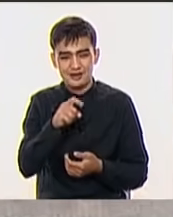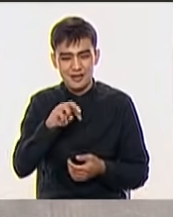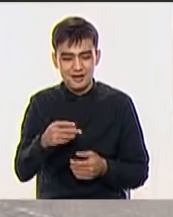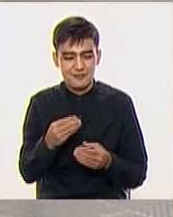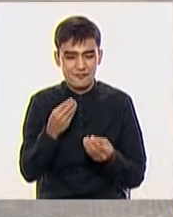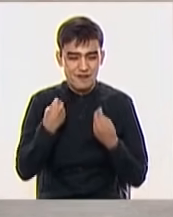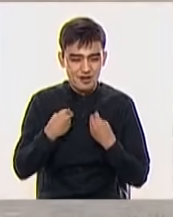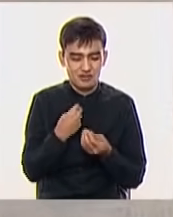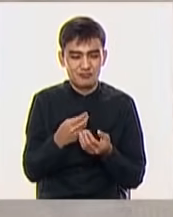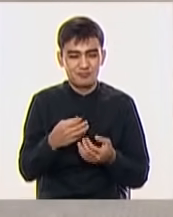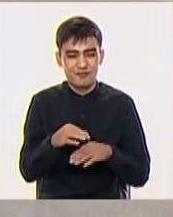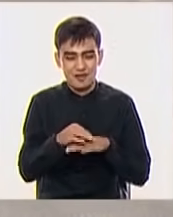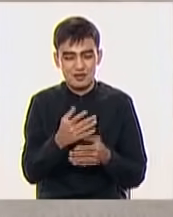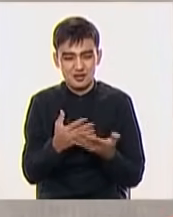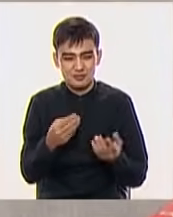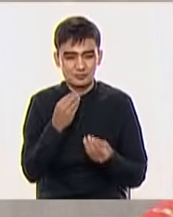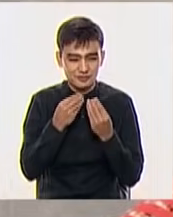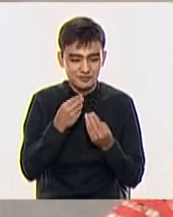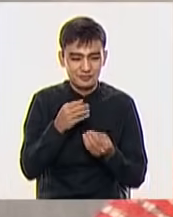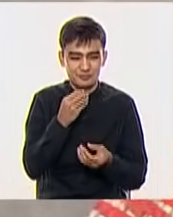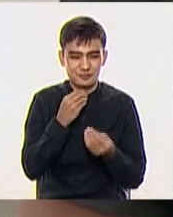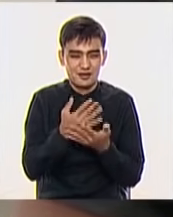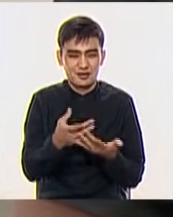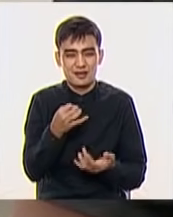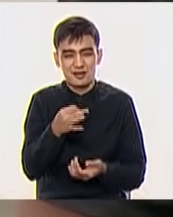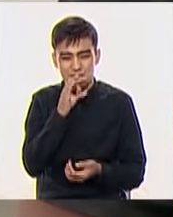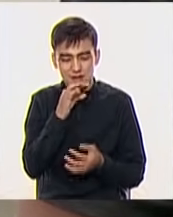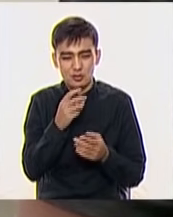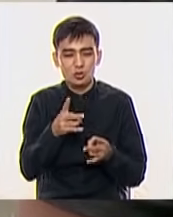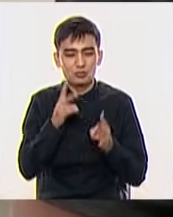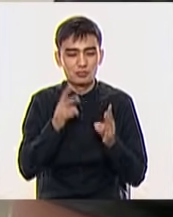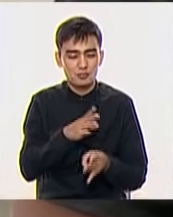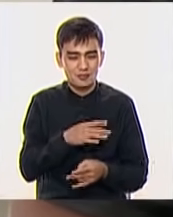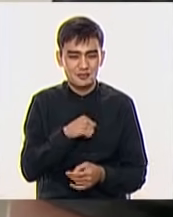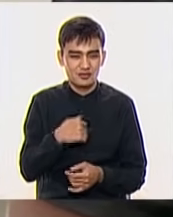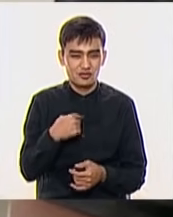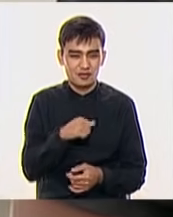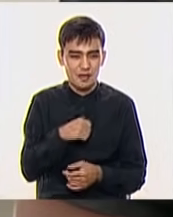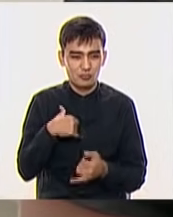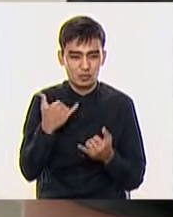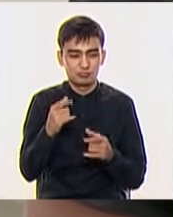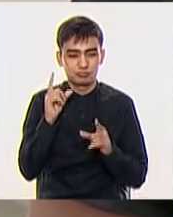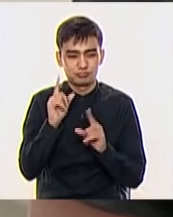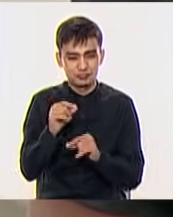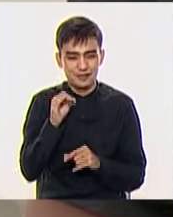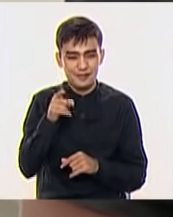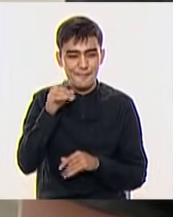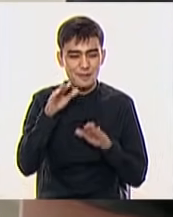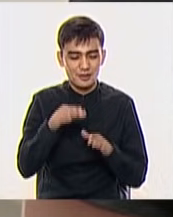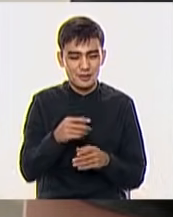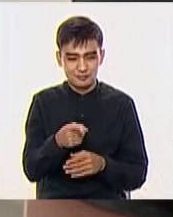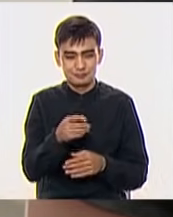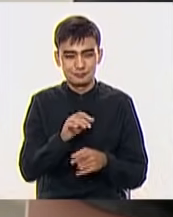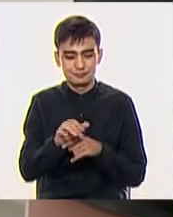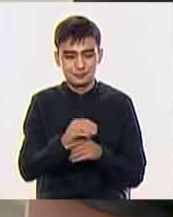вещами, продуктами и медикаментами для пострадавших в Ридере. На данный момент я сама выезжаю туда, и там уже на месте будем вот